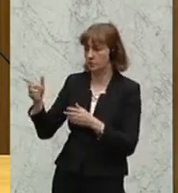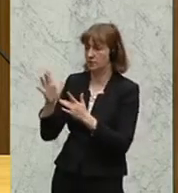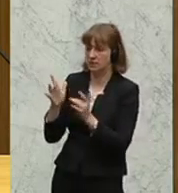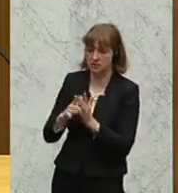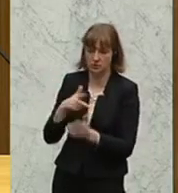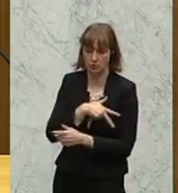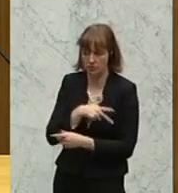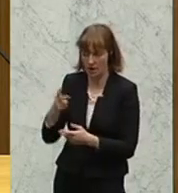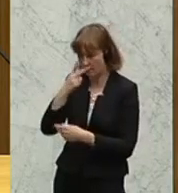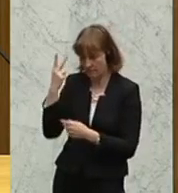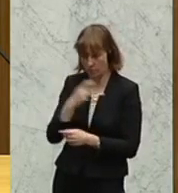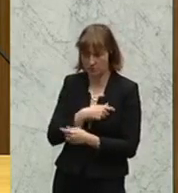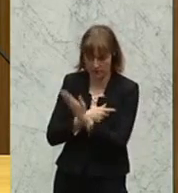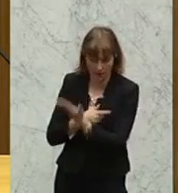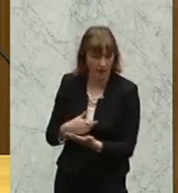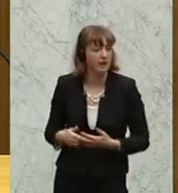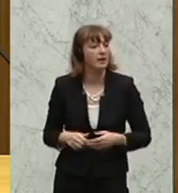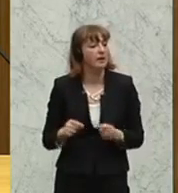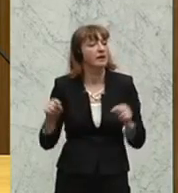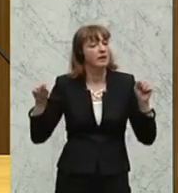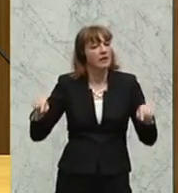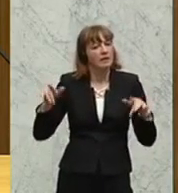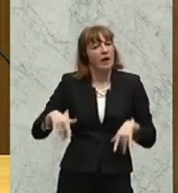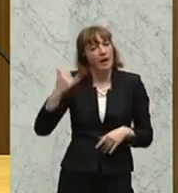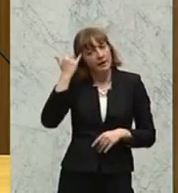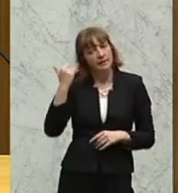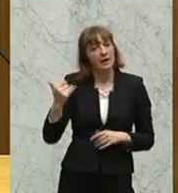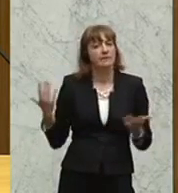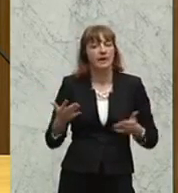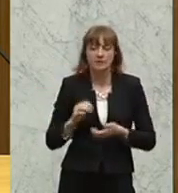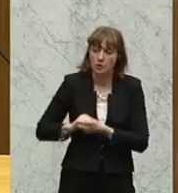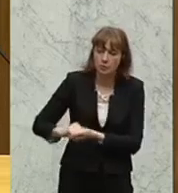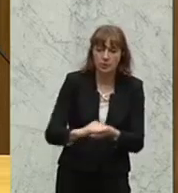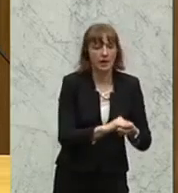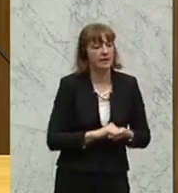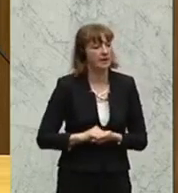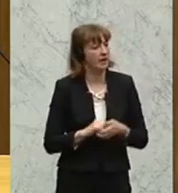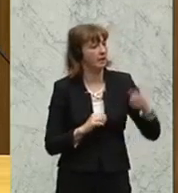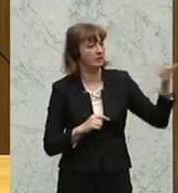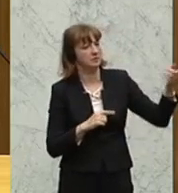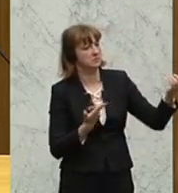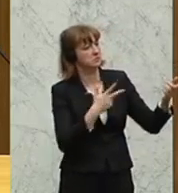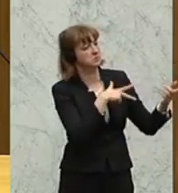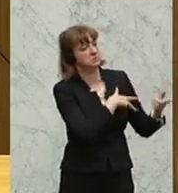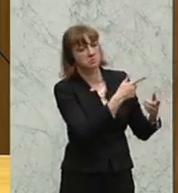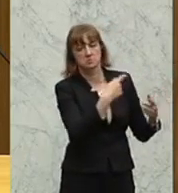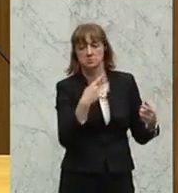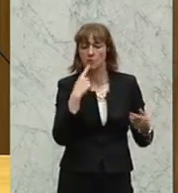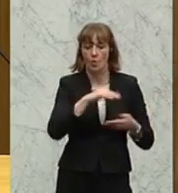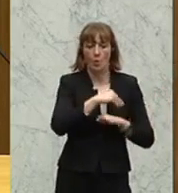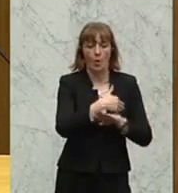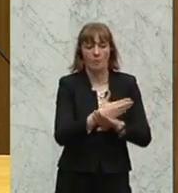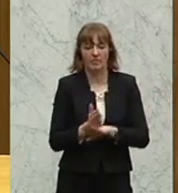Steuern zahlen zu müssen oder sehr wenig. Das ist der grüne Ansatz. Und in den Philosophien hinter den beiden